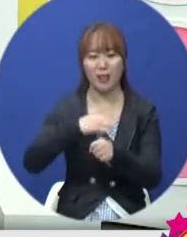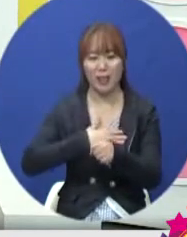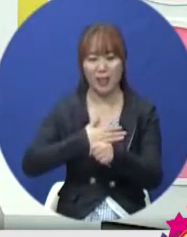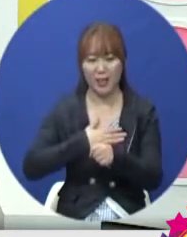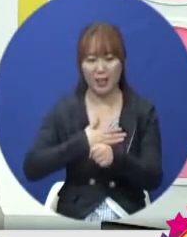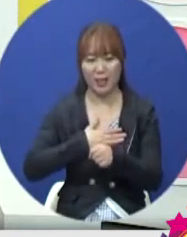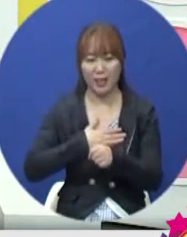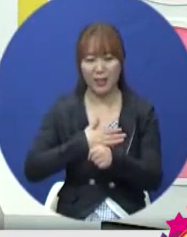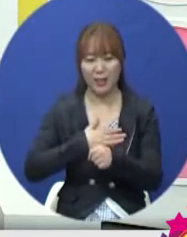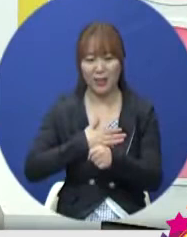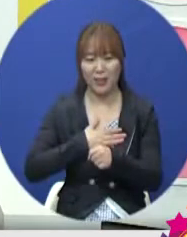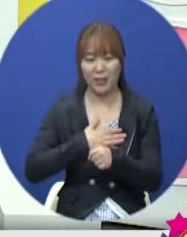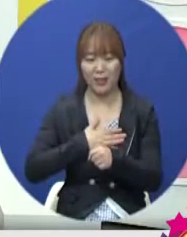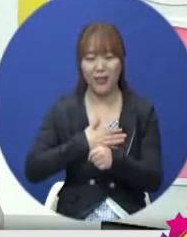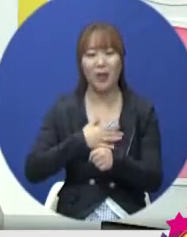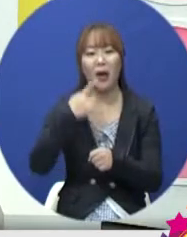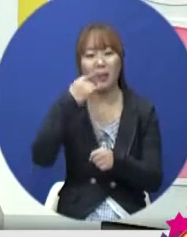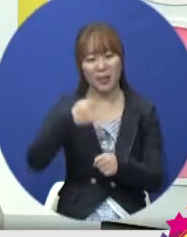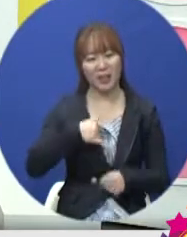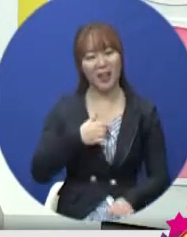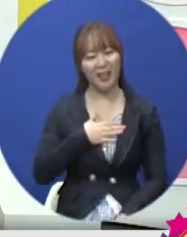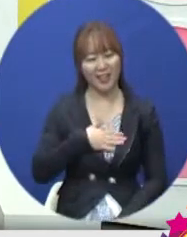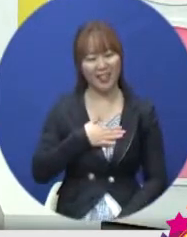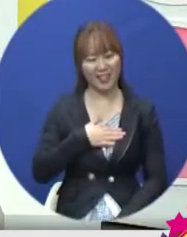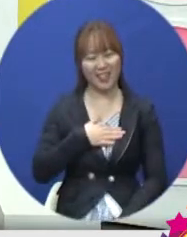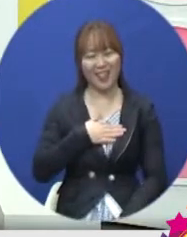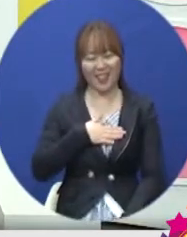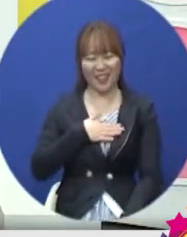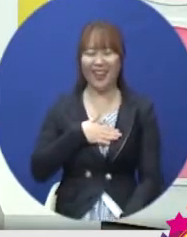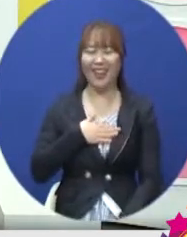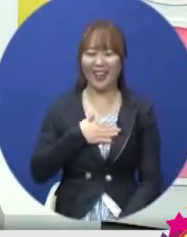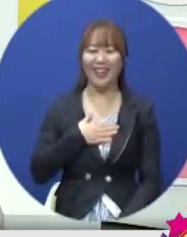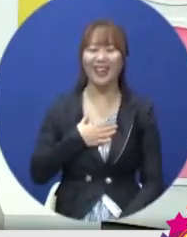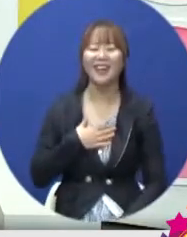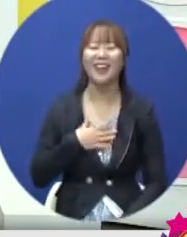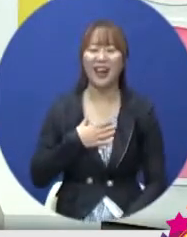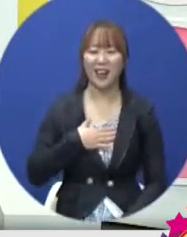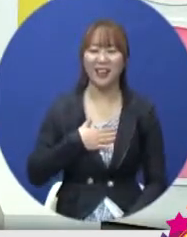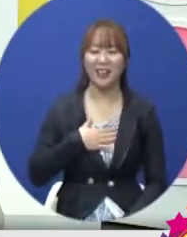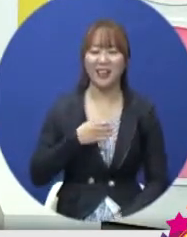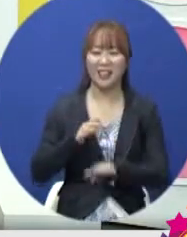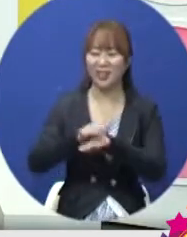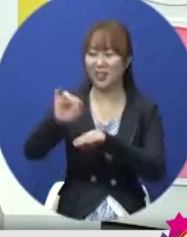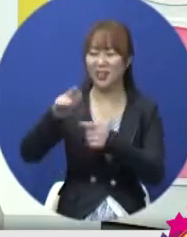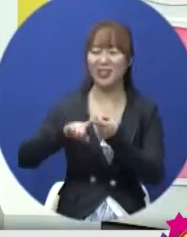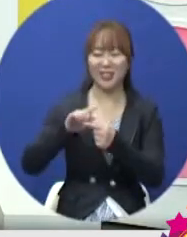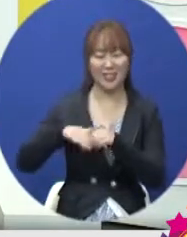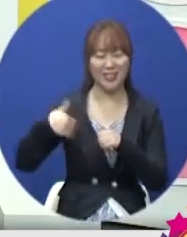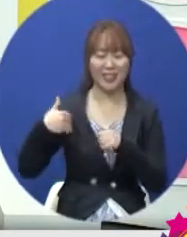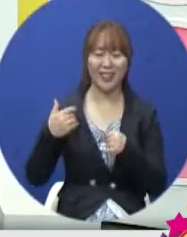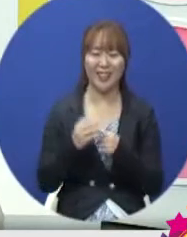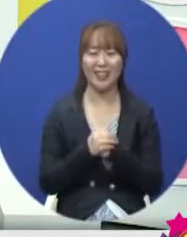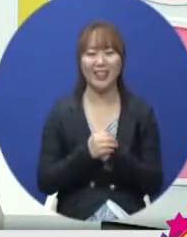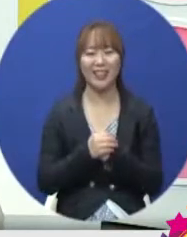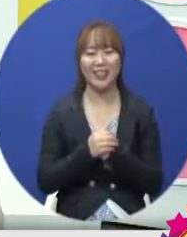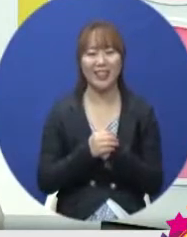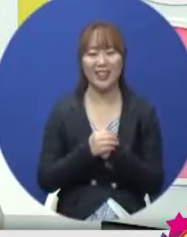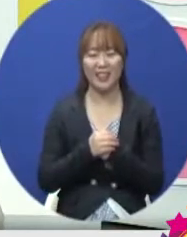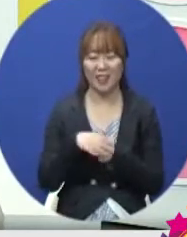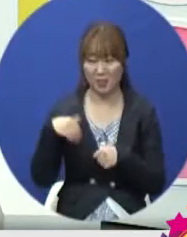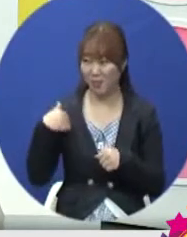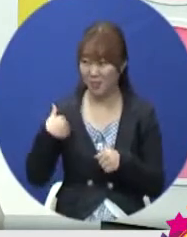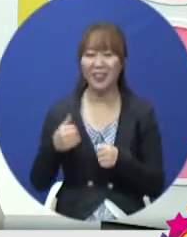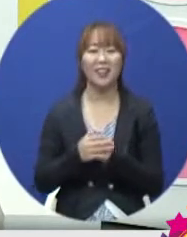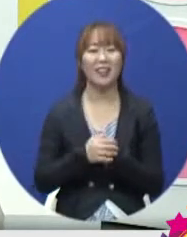아세요? 어머니 저는 알아요. 알아요? 저는 알아요. 손민 씨. 저는 모르겠어요. 저는 이런